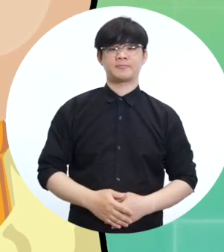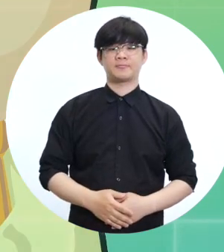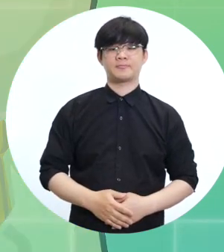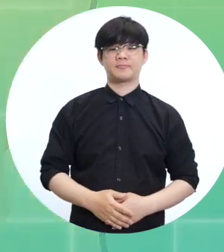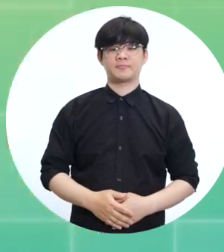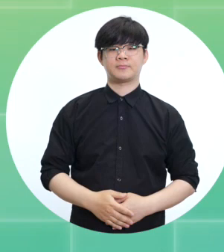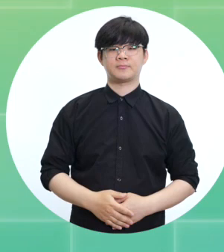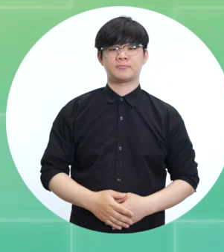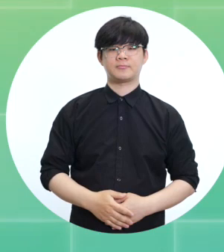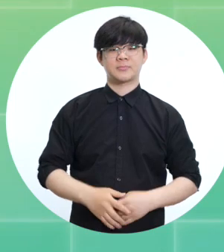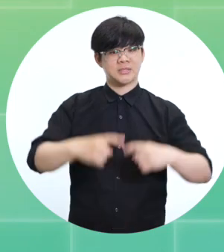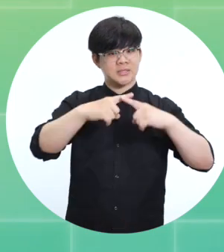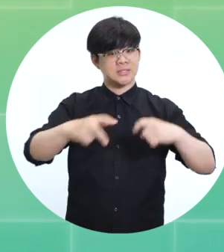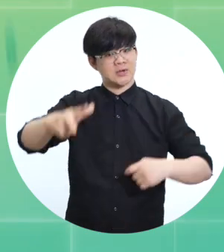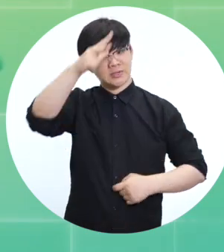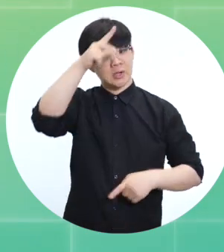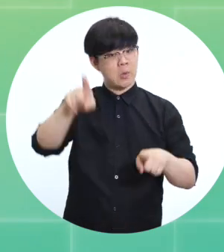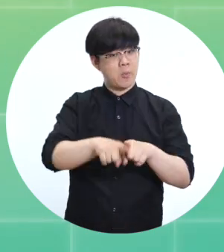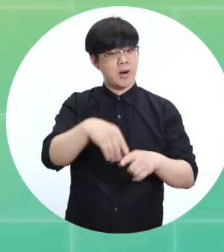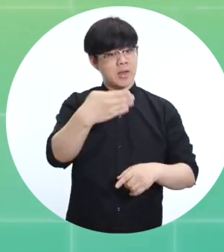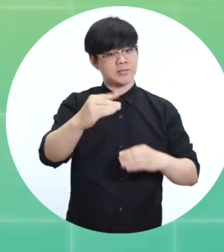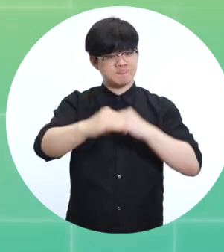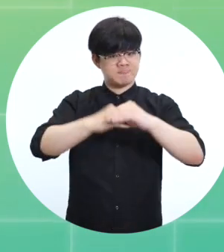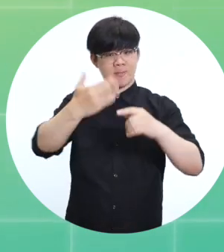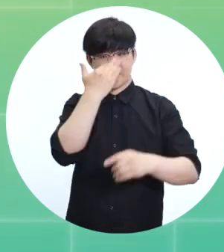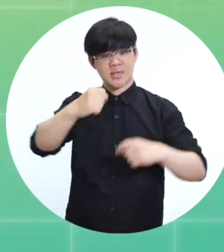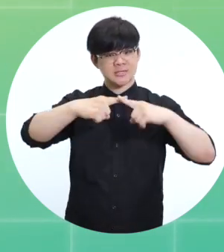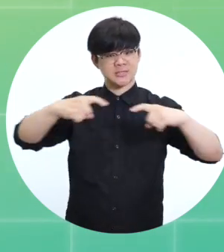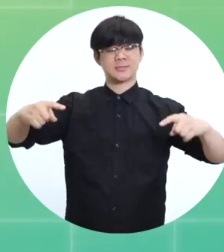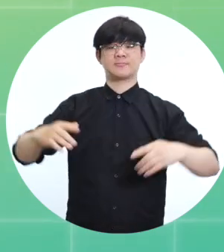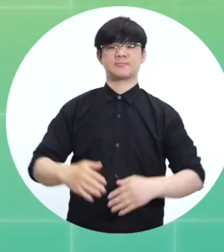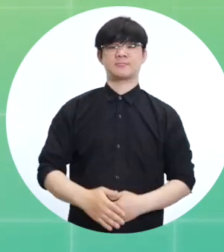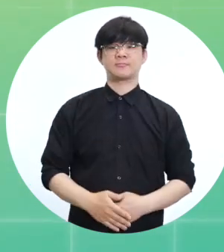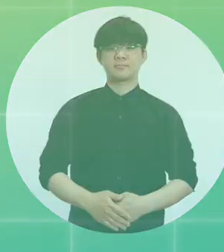市政处与你共建美好城市。